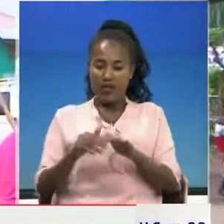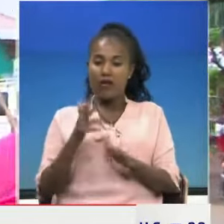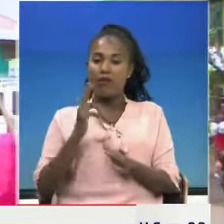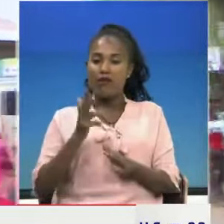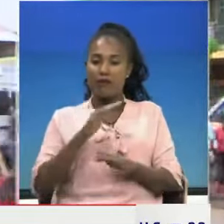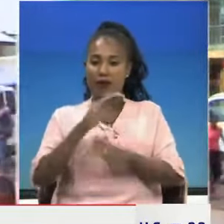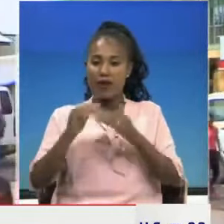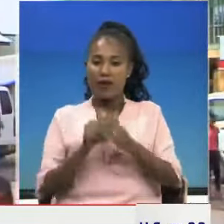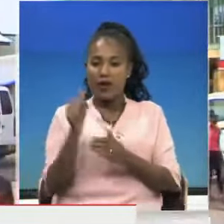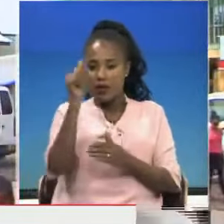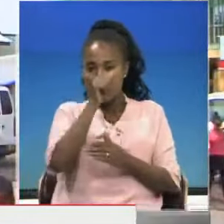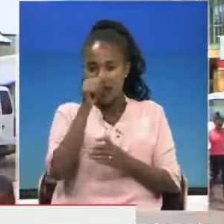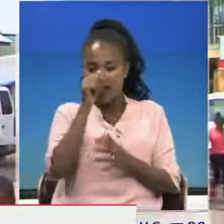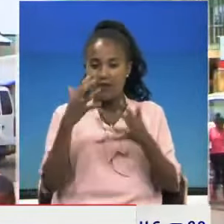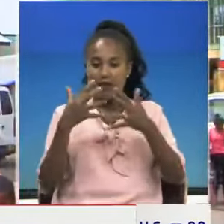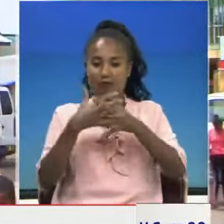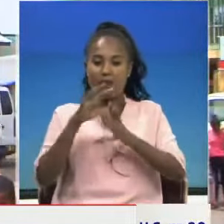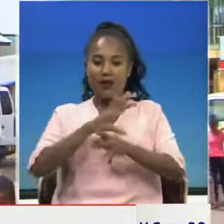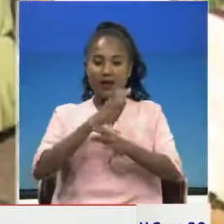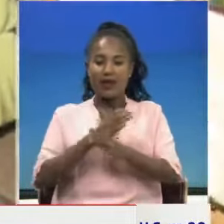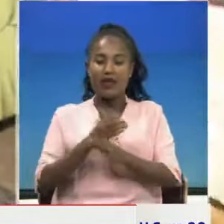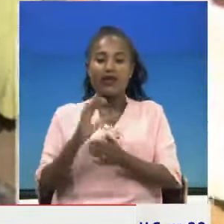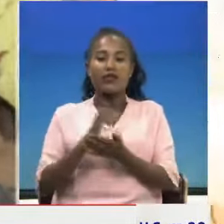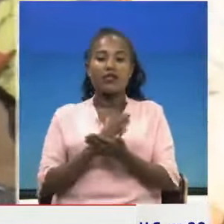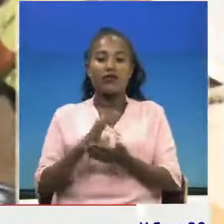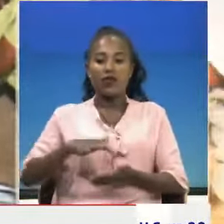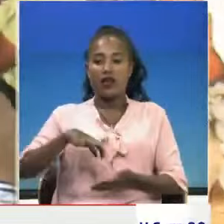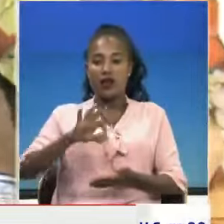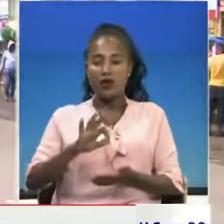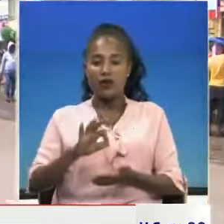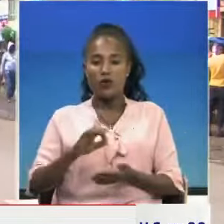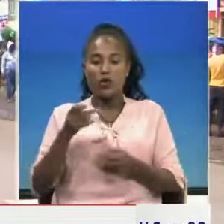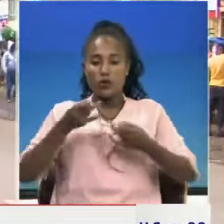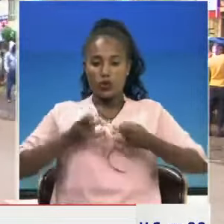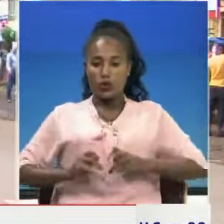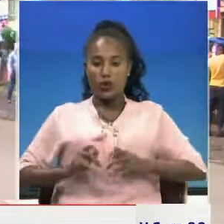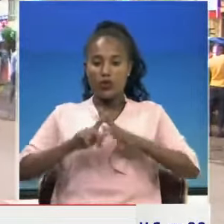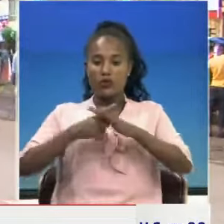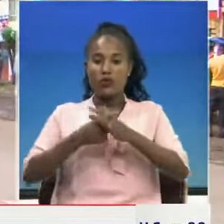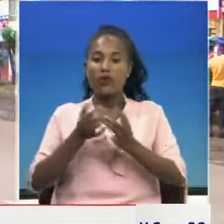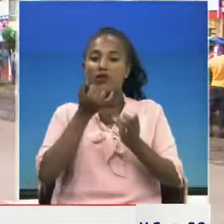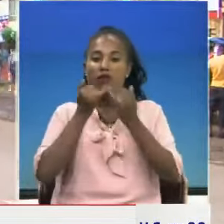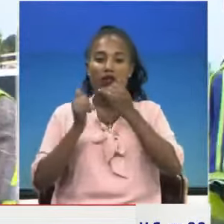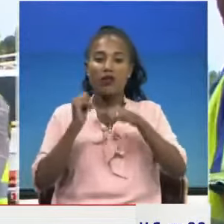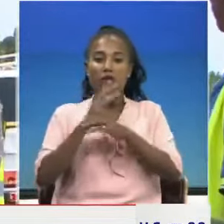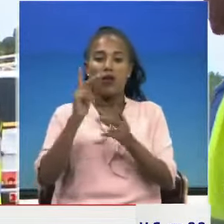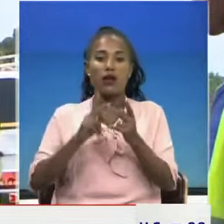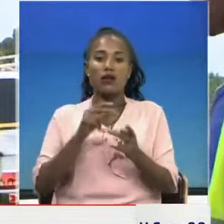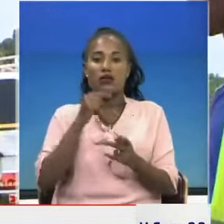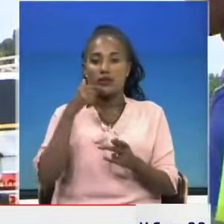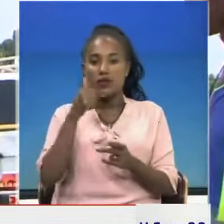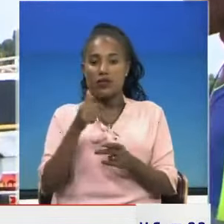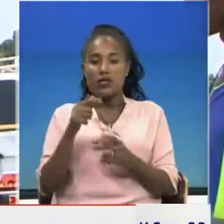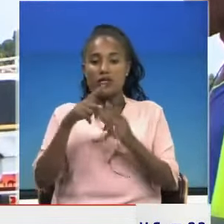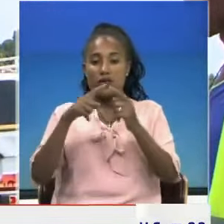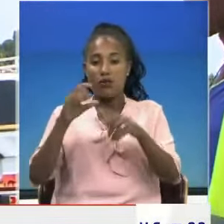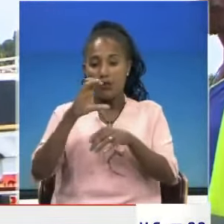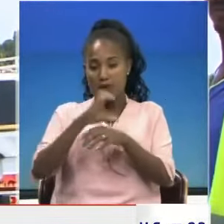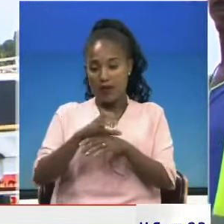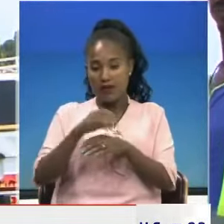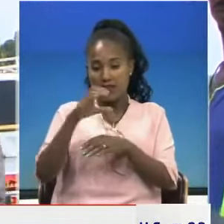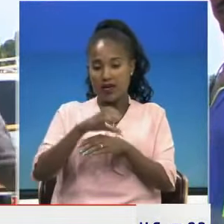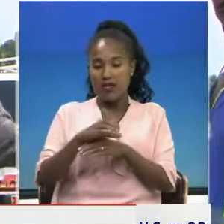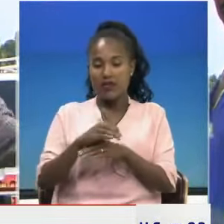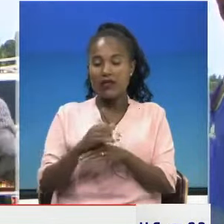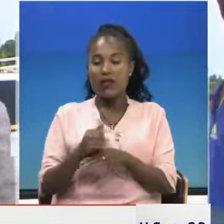ለማፋጠን መላው ኢትዮጵያውያን በተባበረ ክንድ እየተረባረቡ ይገኛሉ። ጁንታው የጀመረው የጥፋት ተልዕኮ አልሳካ ሲለው ሰርጎ በመግባት ጥቃት